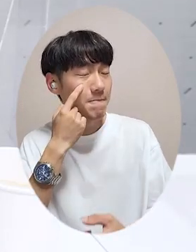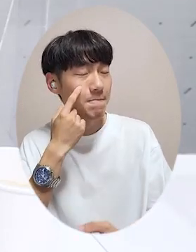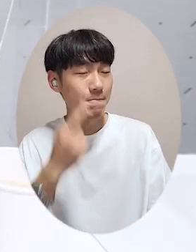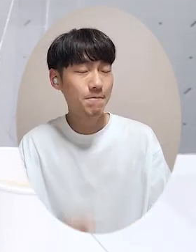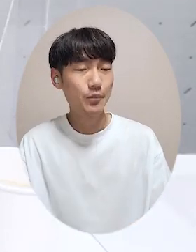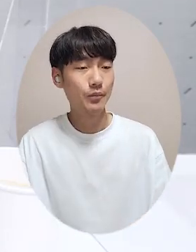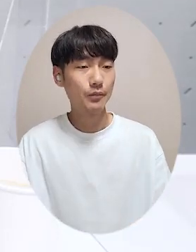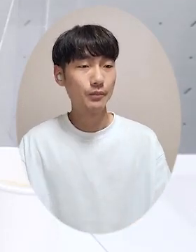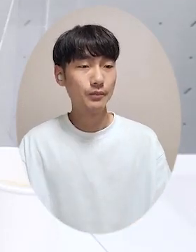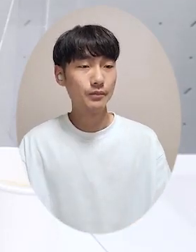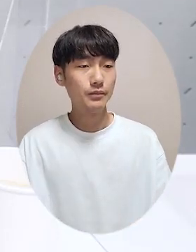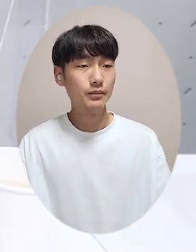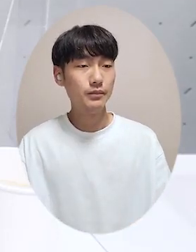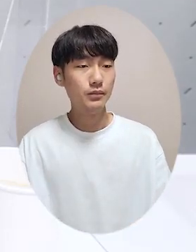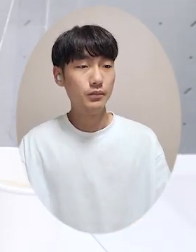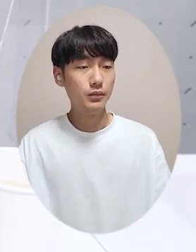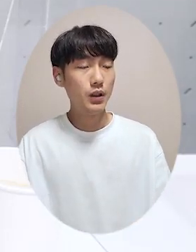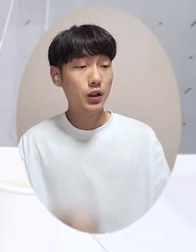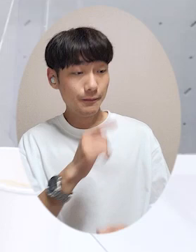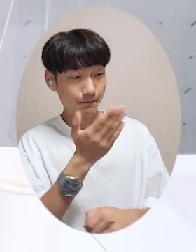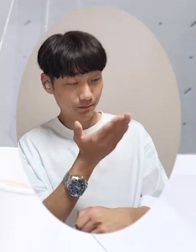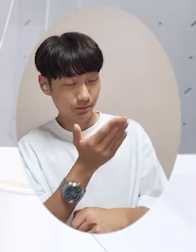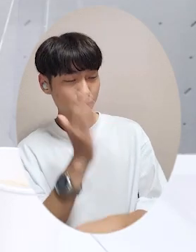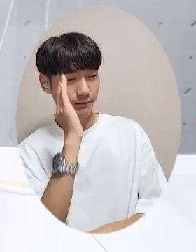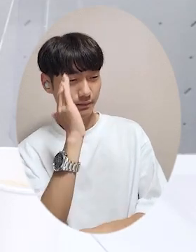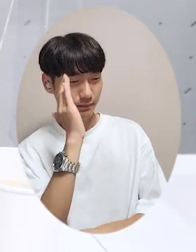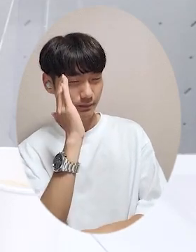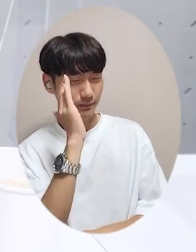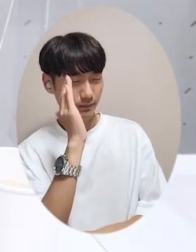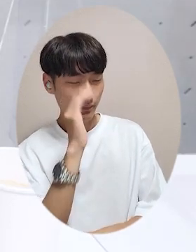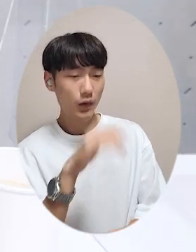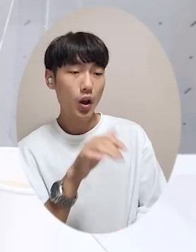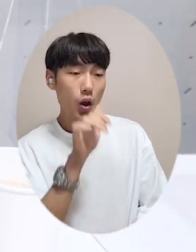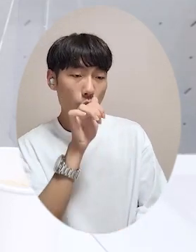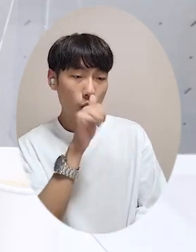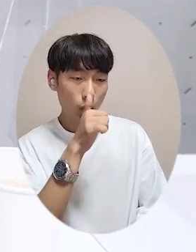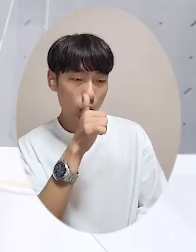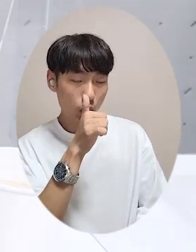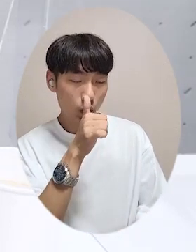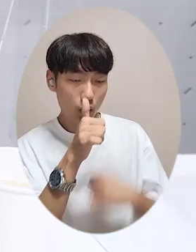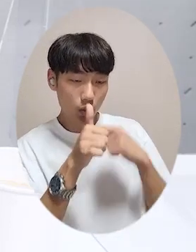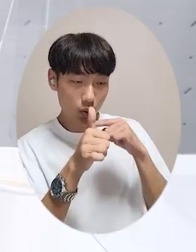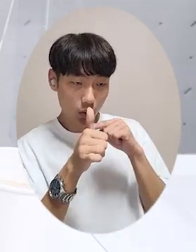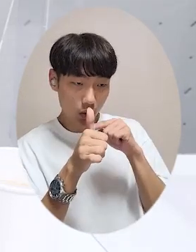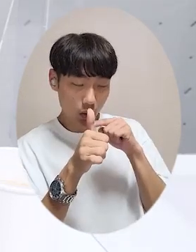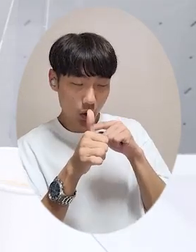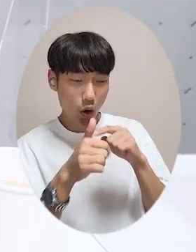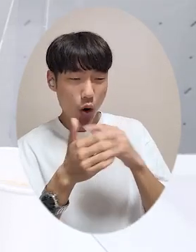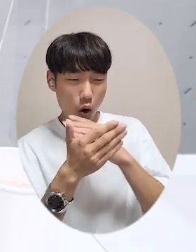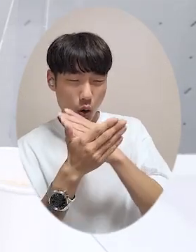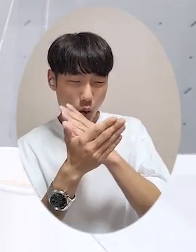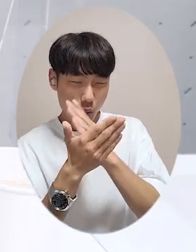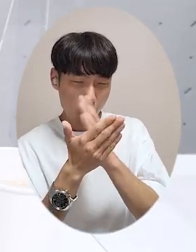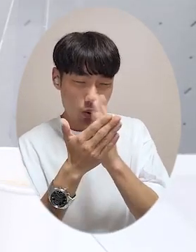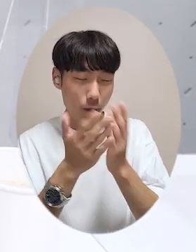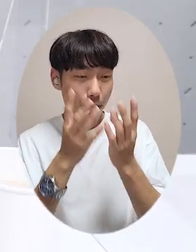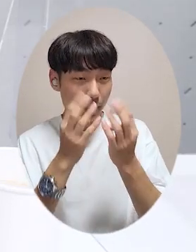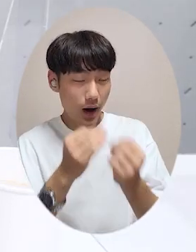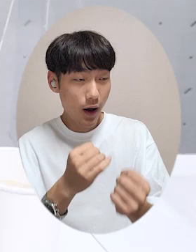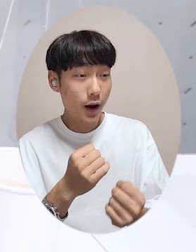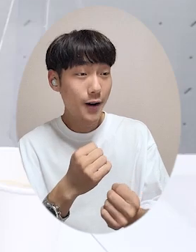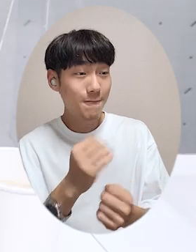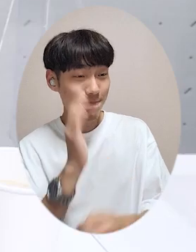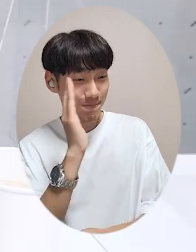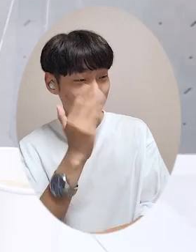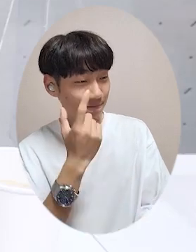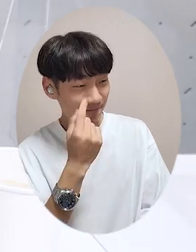할 텐데요. 제가 준호 씨와 이야기를 하면서 수어 통역이 쓰이는 분야가 참으로 무궁무진하다 이런 생각이 들었어요.